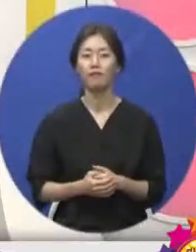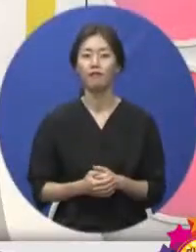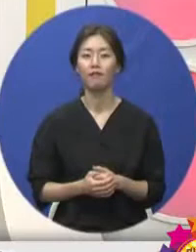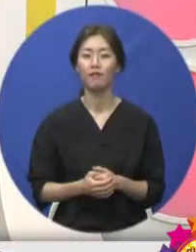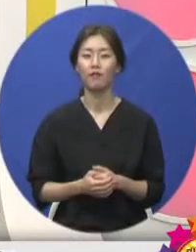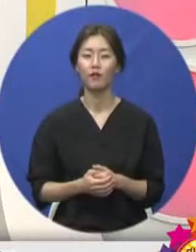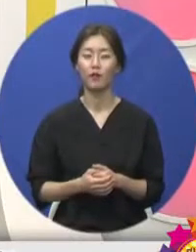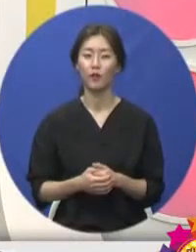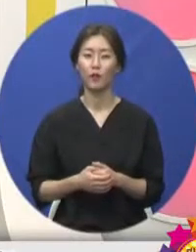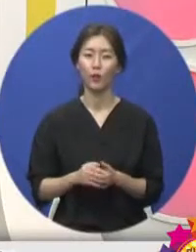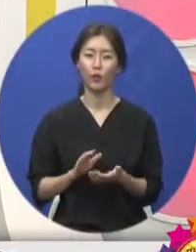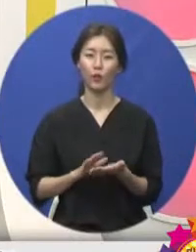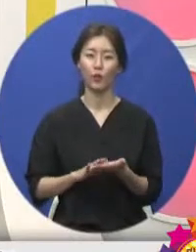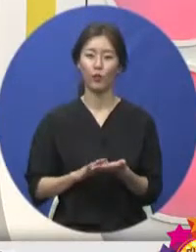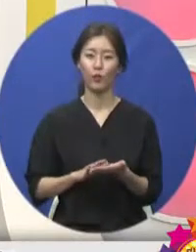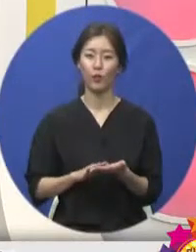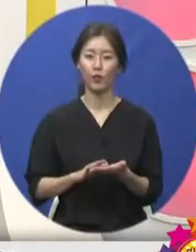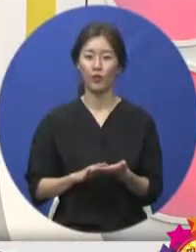이야,